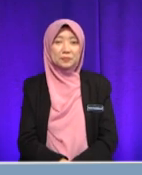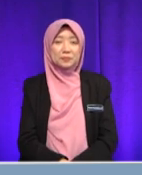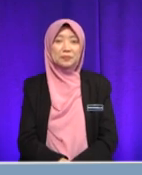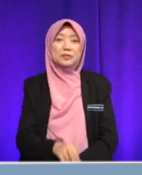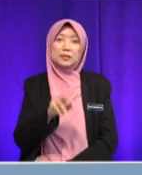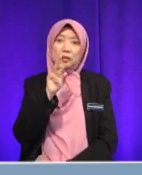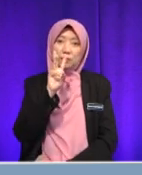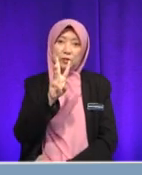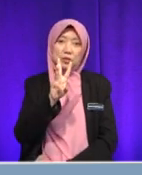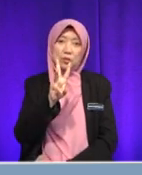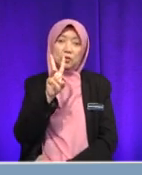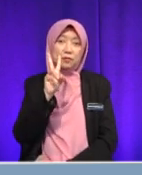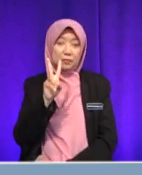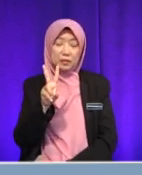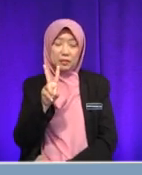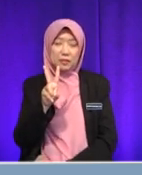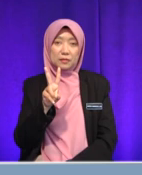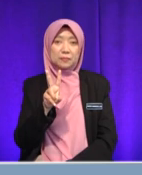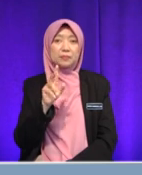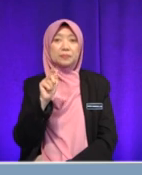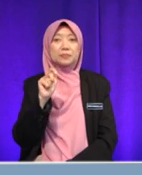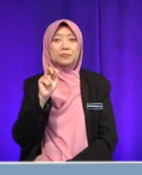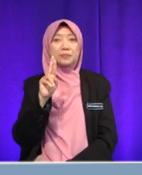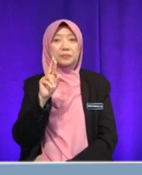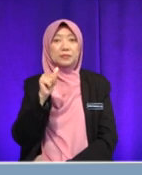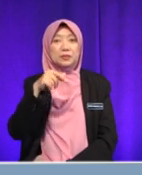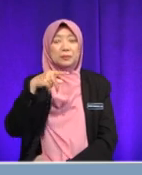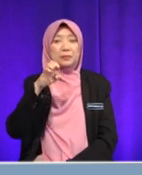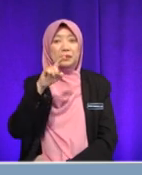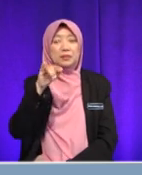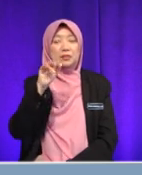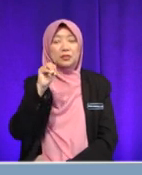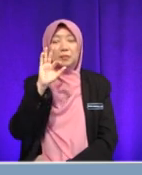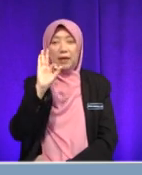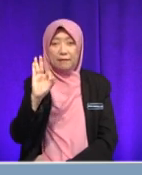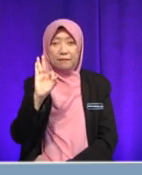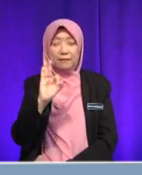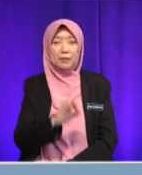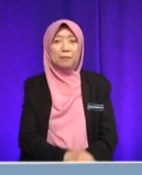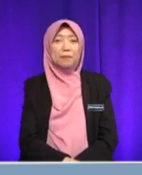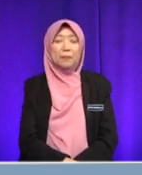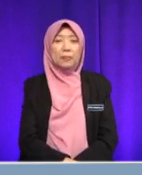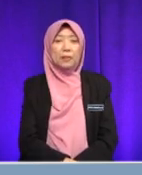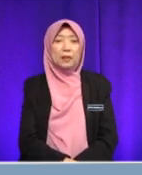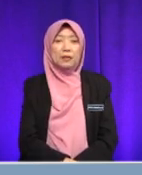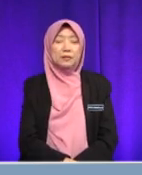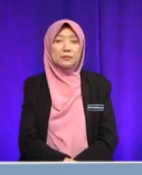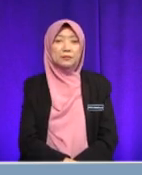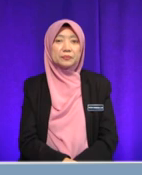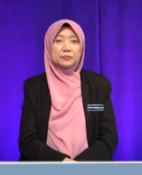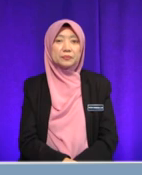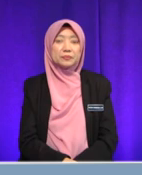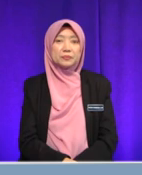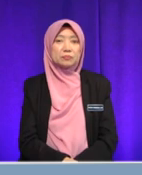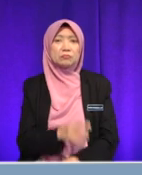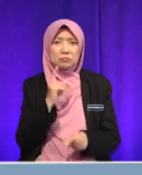WV, trapezium F. Trapezium F. Trapezium F. Okey, baik. Jawapan Ain adalah trapezium F.